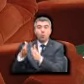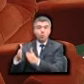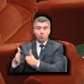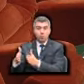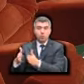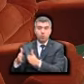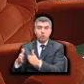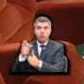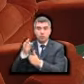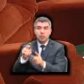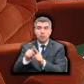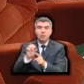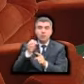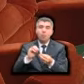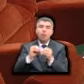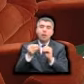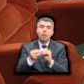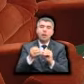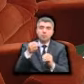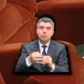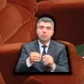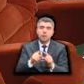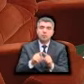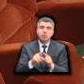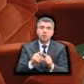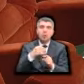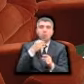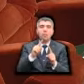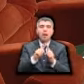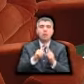والشريحه المتوسطه الدنيا هي المشكل ديالنا، ومن غدا نسدو الروبيني ما عندنا مشكل.